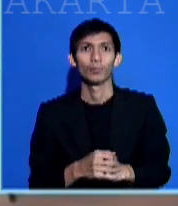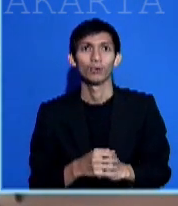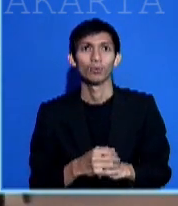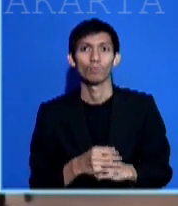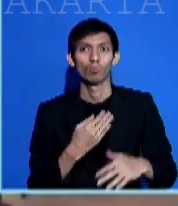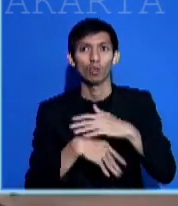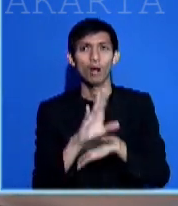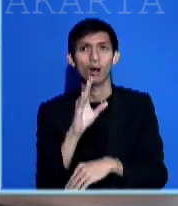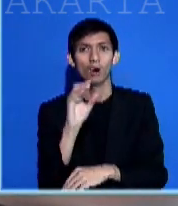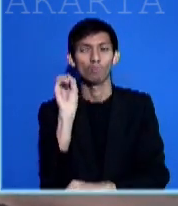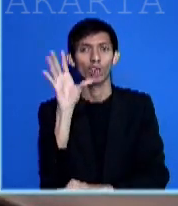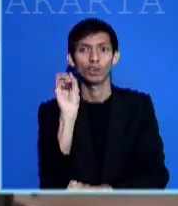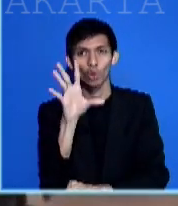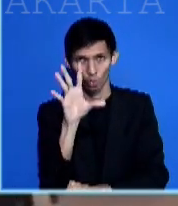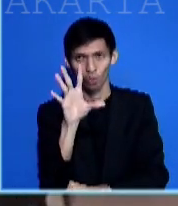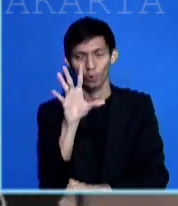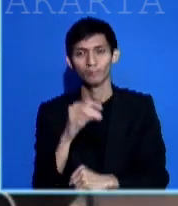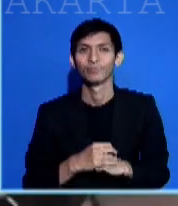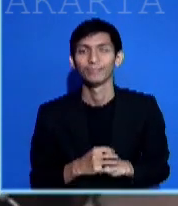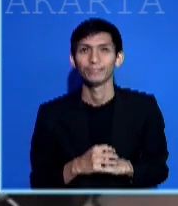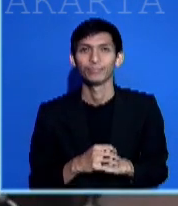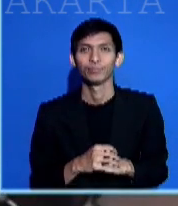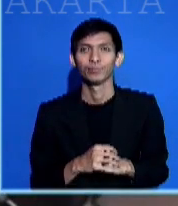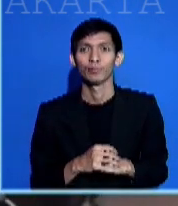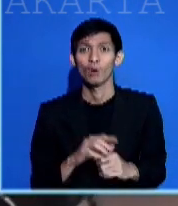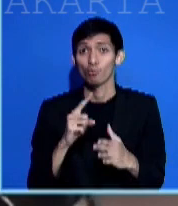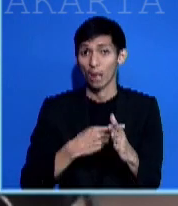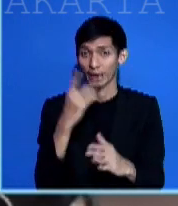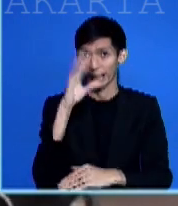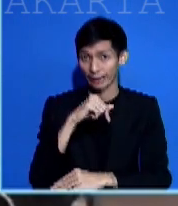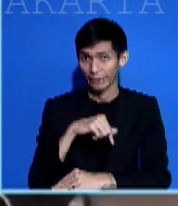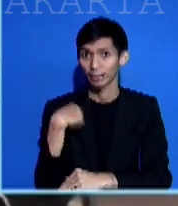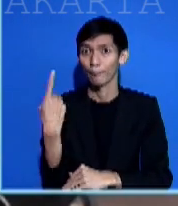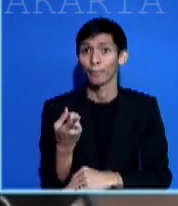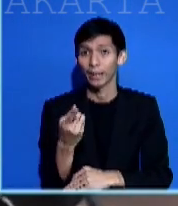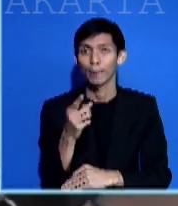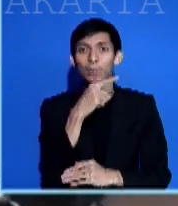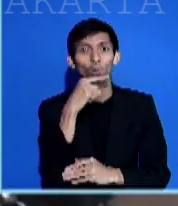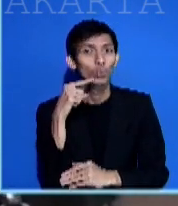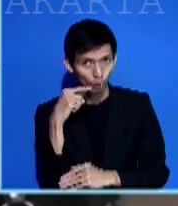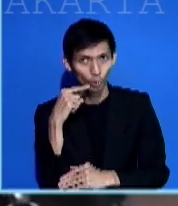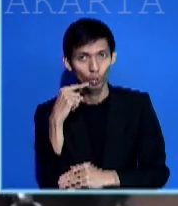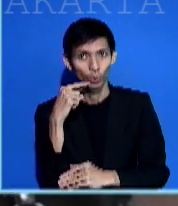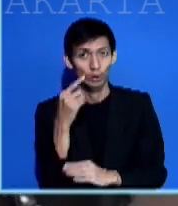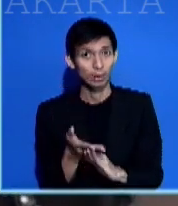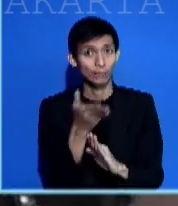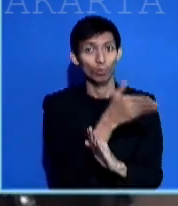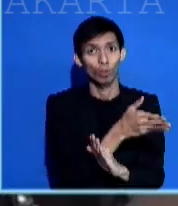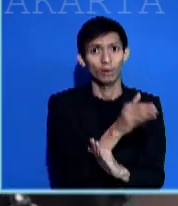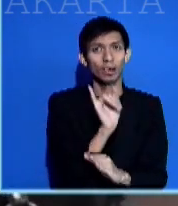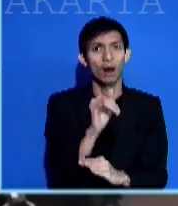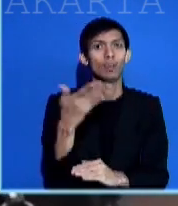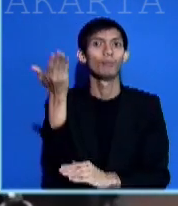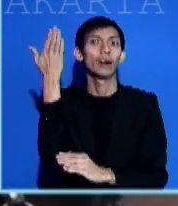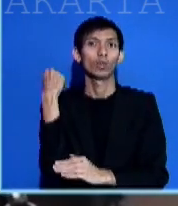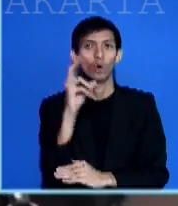saya. Purwokerto. Berapa hari ini, Nang? Dari hari ini sampai minggu. Emang ini udah direncanakan jauh-jauh hari atau seperti apa liburannya? Iya, udah dari 2 minggu